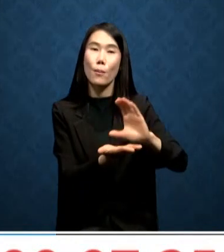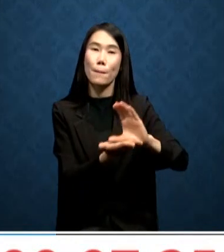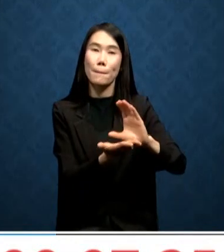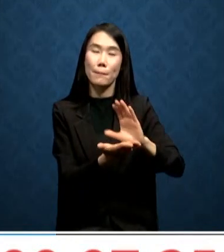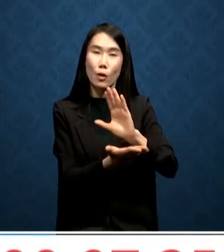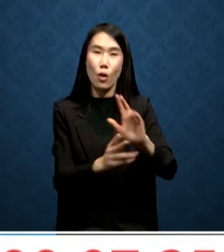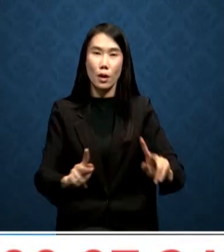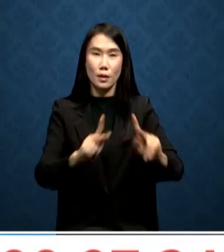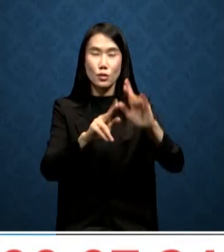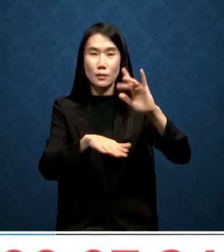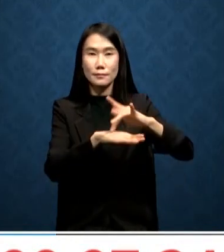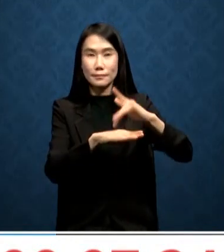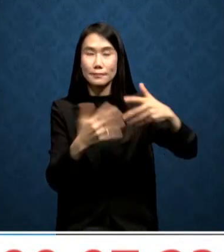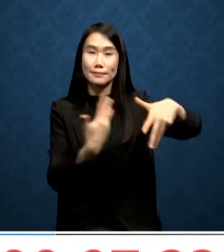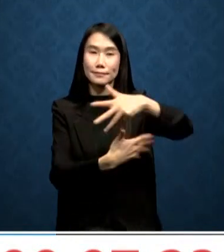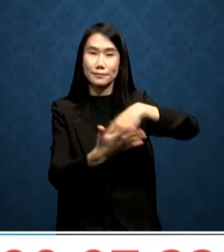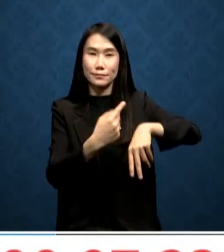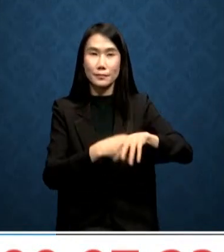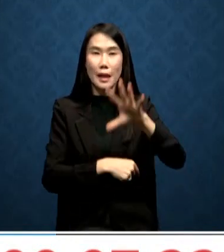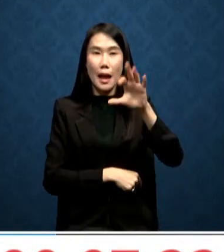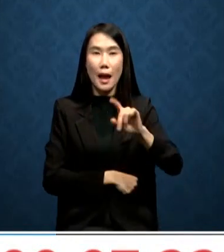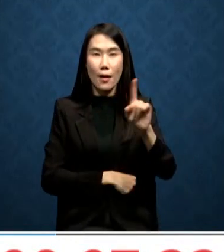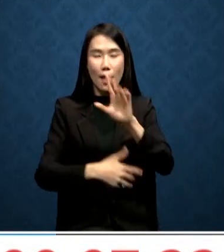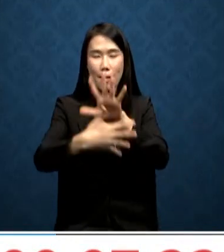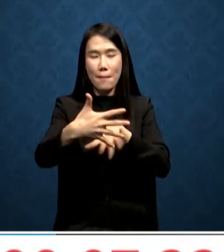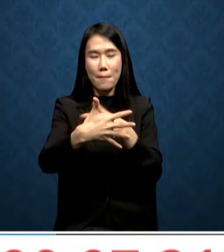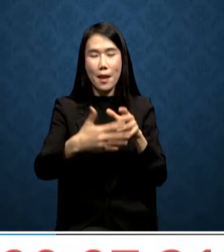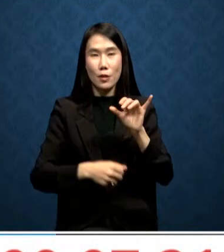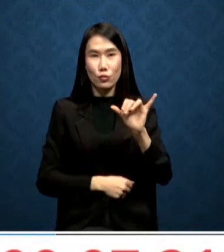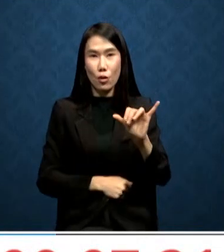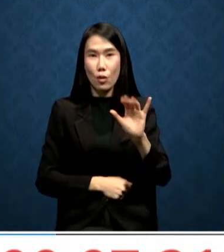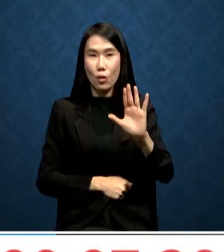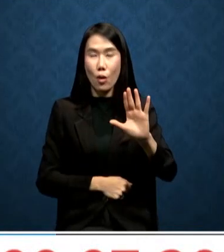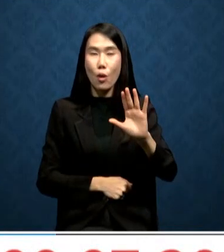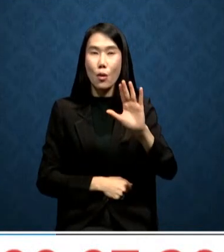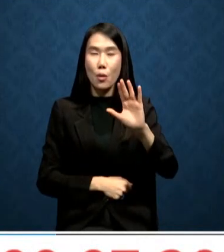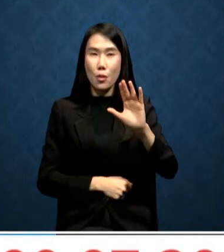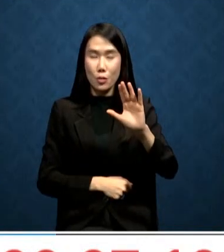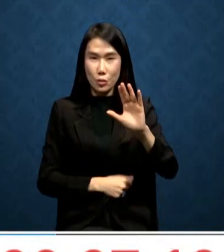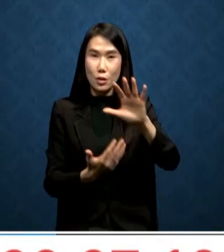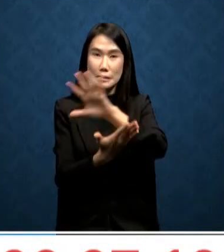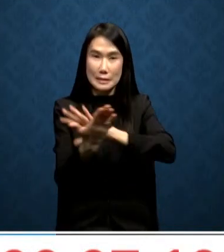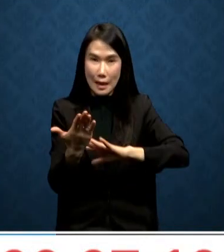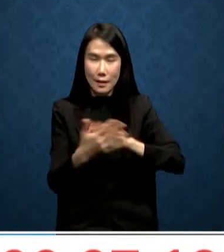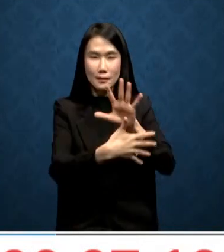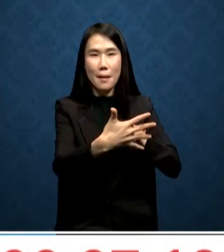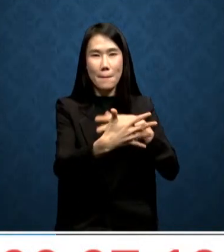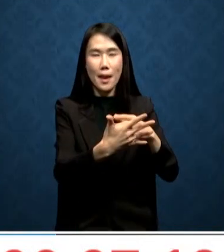ของกระทรวงทรัพย์นั้นได้ยึดถือเอายุทธศาสตร์ชาติแล้วก็แผนพัฒนาเศรษฐกิจสังคมแห่งชาติ